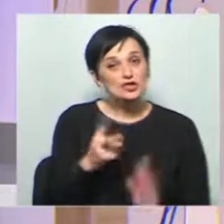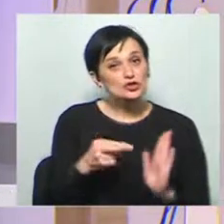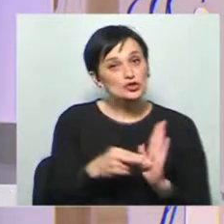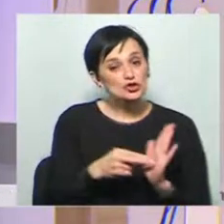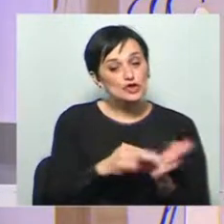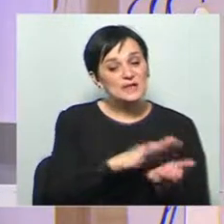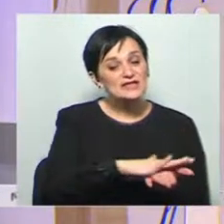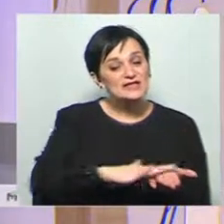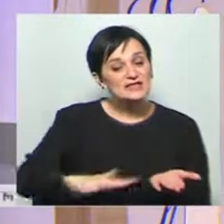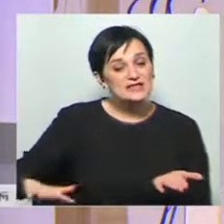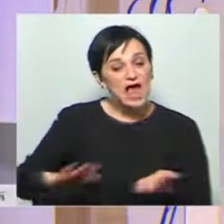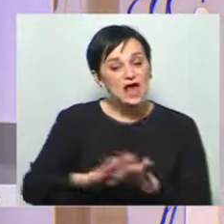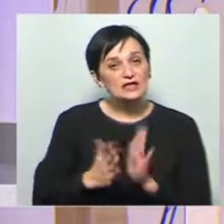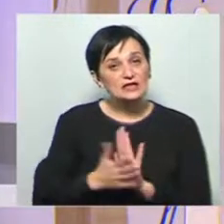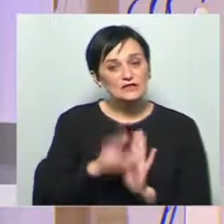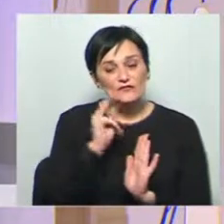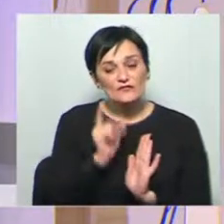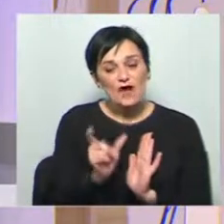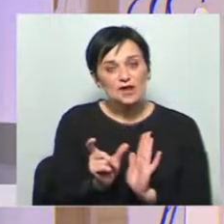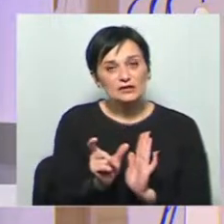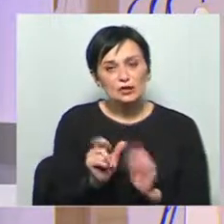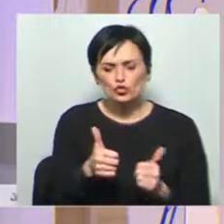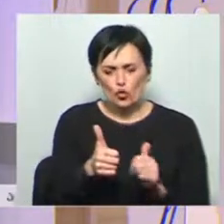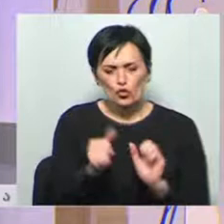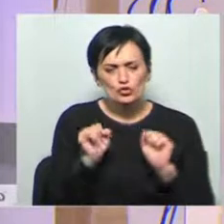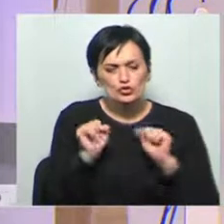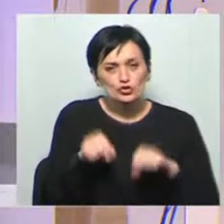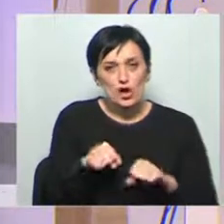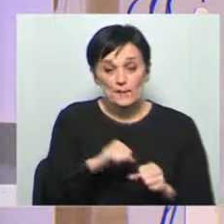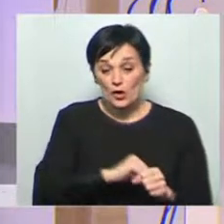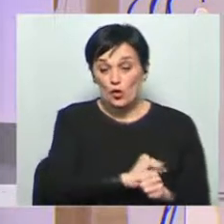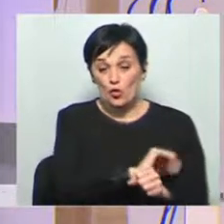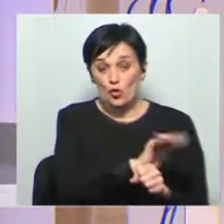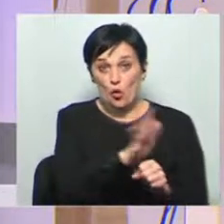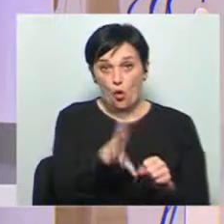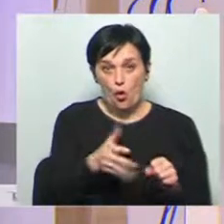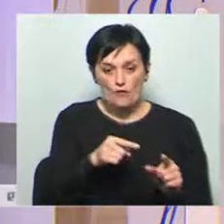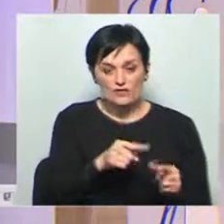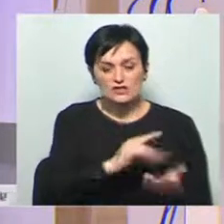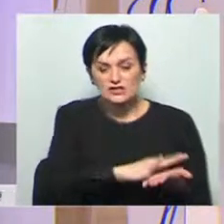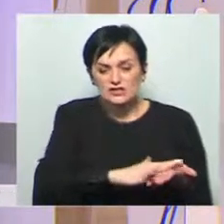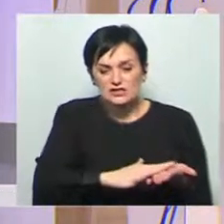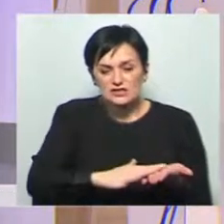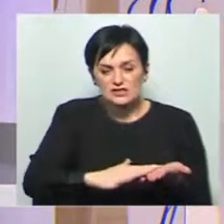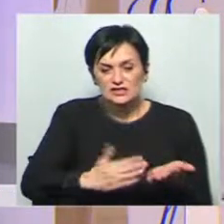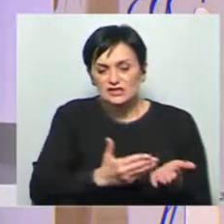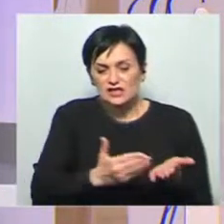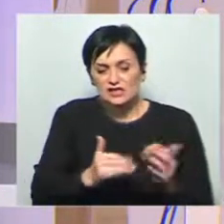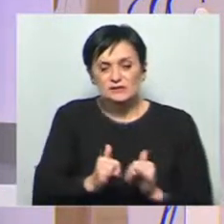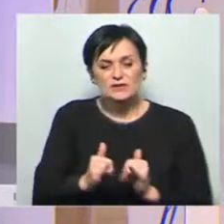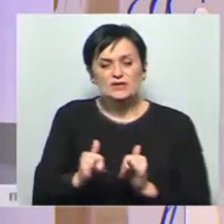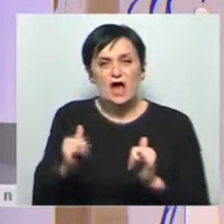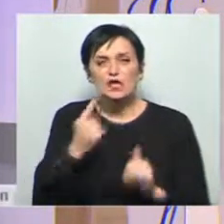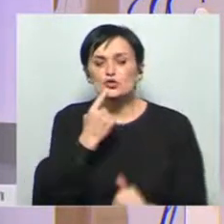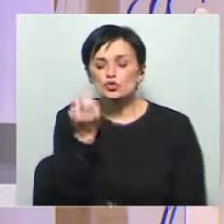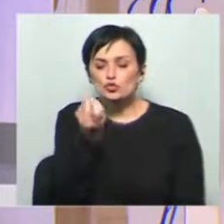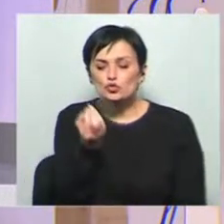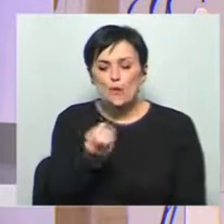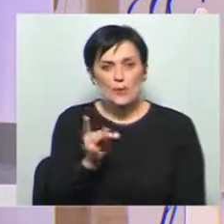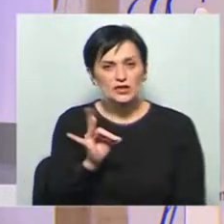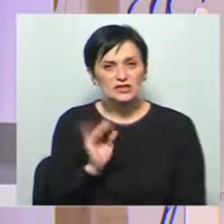გრძელვადიან პერსპექტივაში და რამდენად შესაძლებელია, რომ COVID-19-მა გრძელვადიან პერსპექტივაში გაზარდოს თრომბოზის